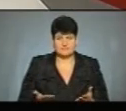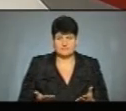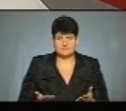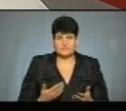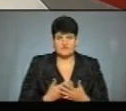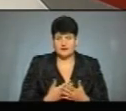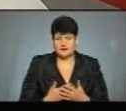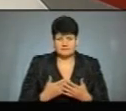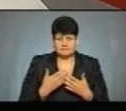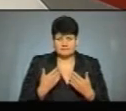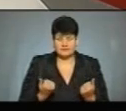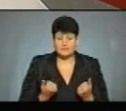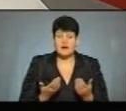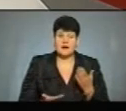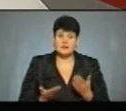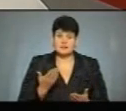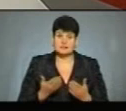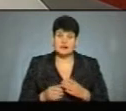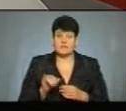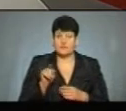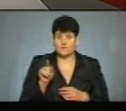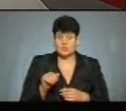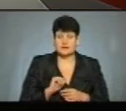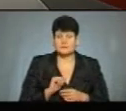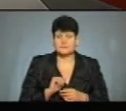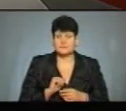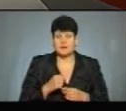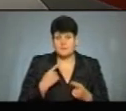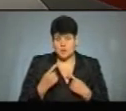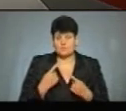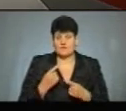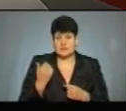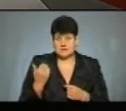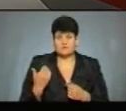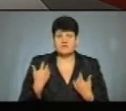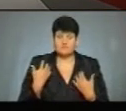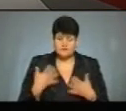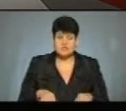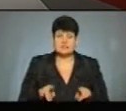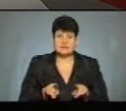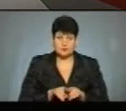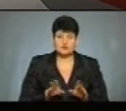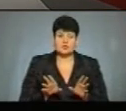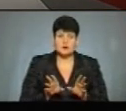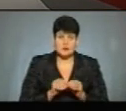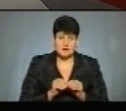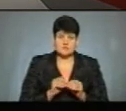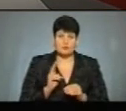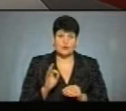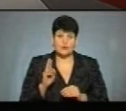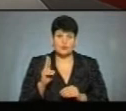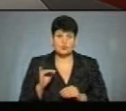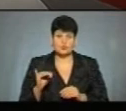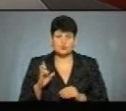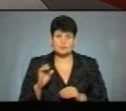проєктів перспективного плану, але, скажімо, вони, ми з ними розмовляли, і от вони вже також разом з коцюбинцями,